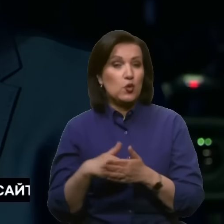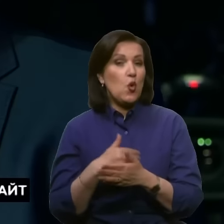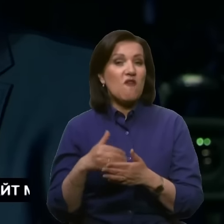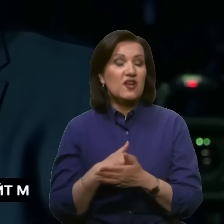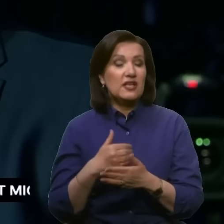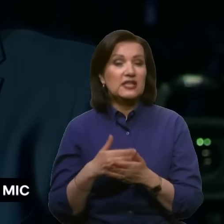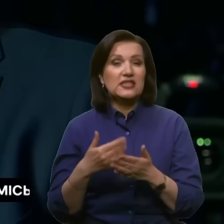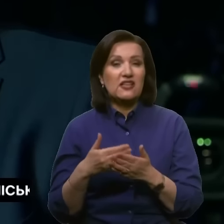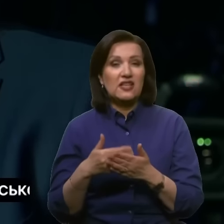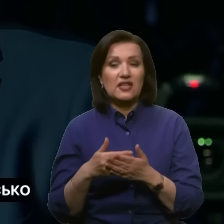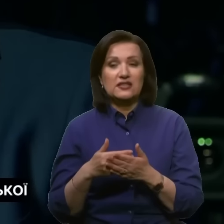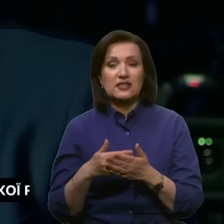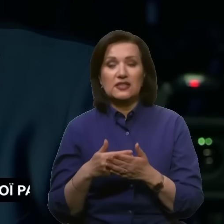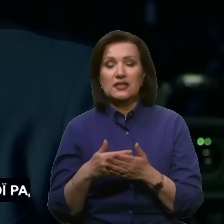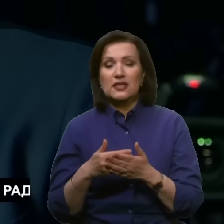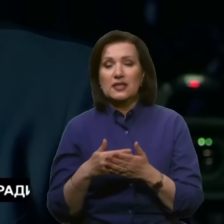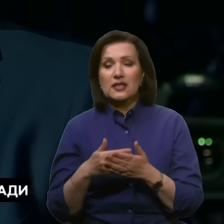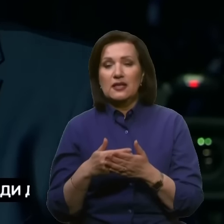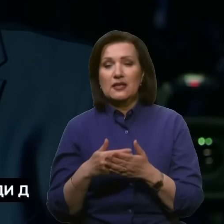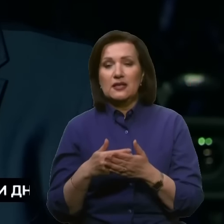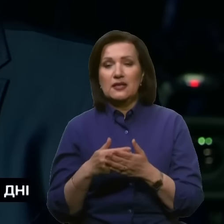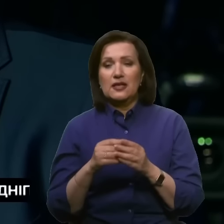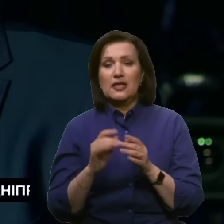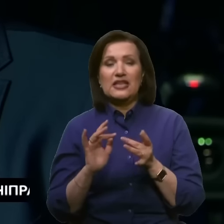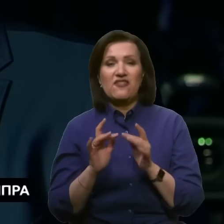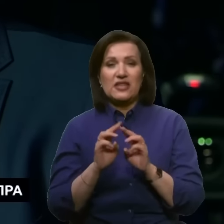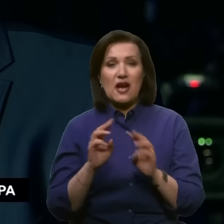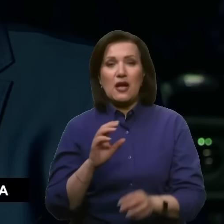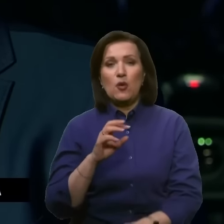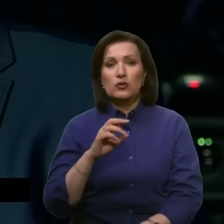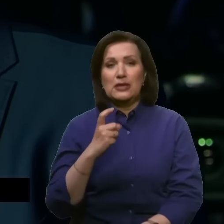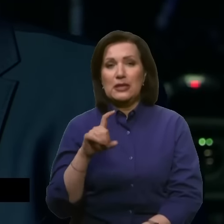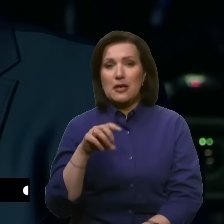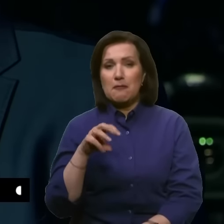новини, здається, з твіттер-аккаунта Андрія Єрмака.